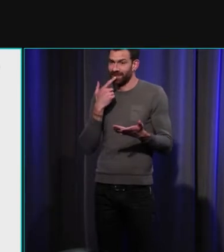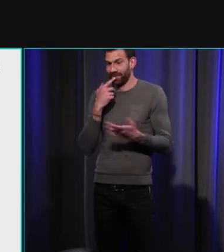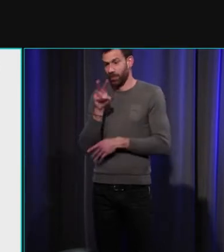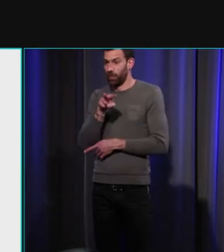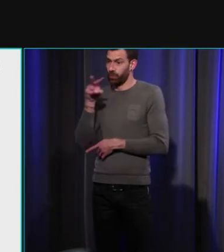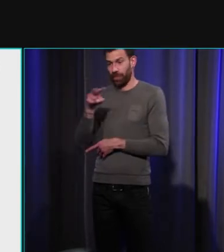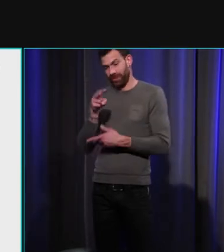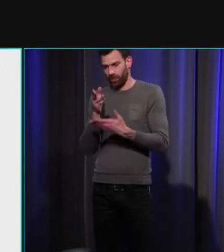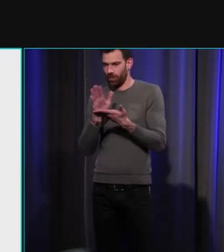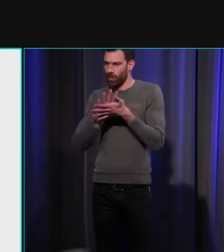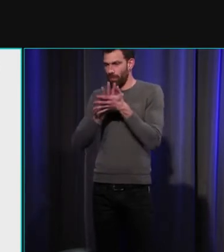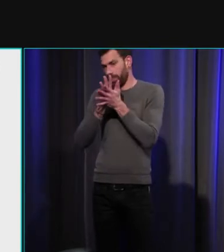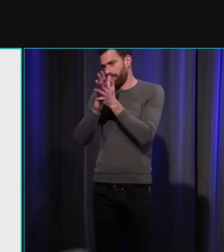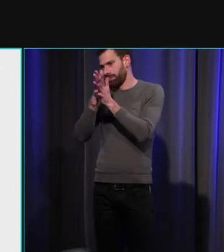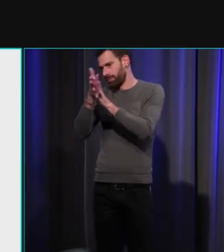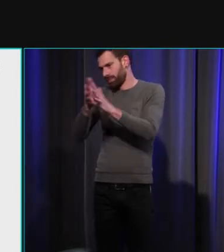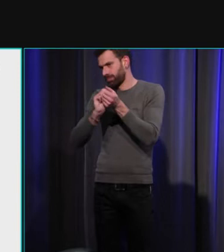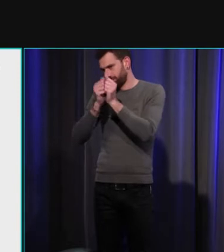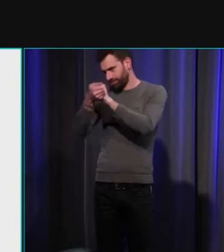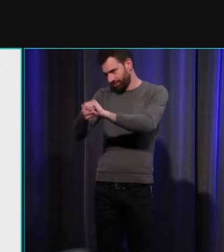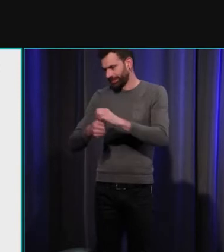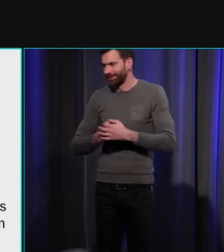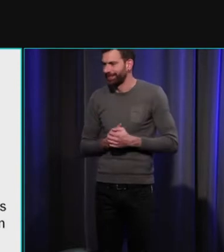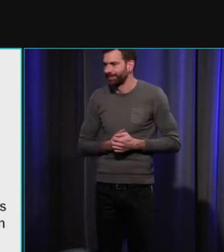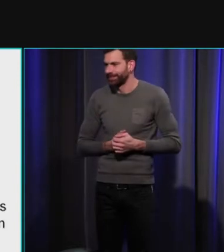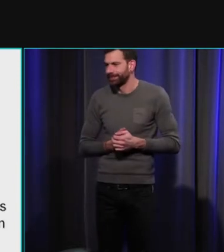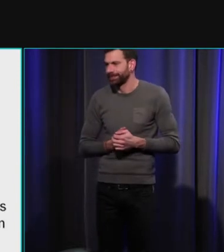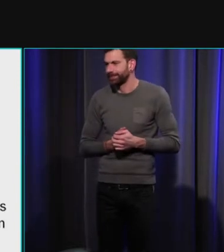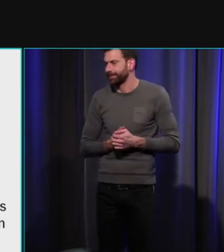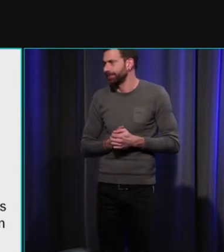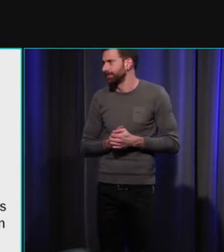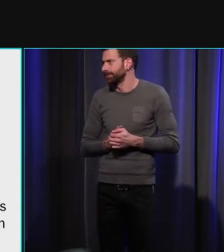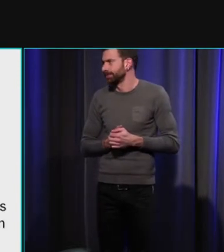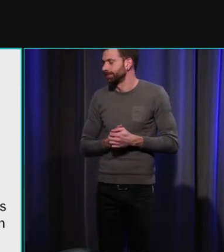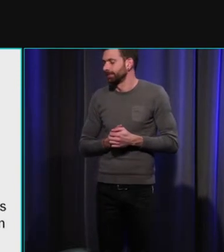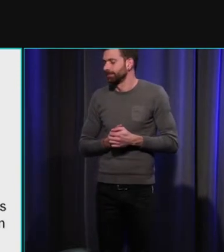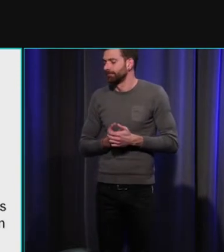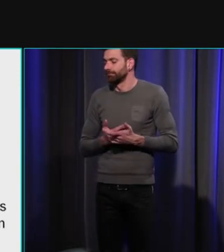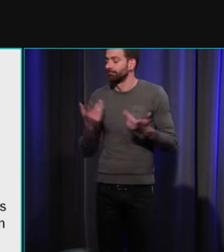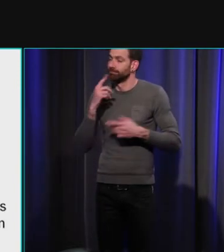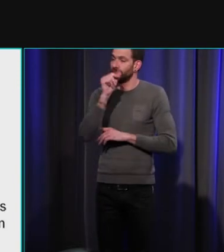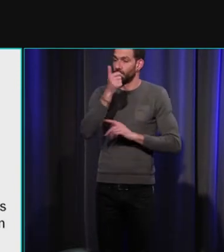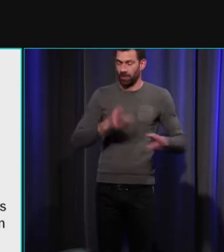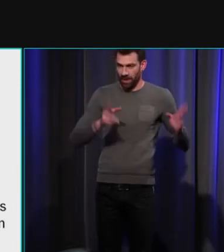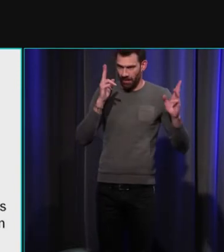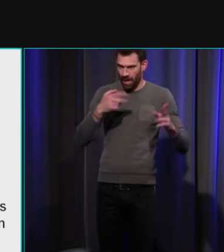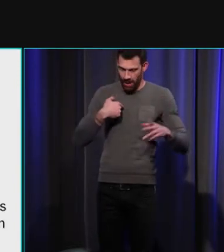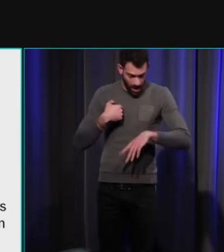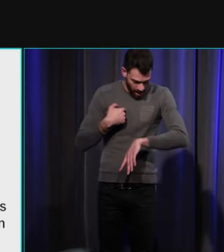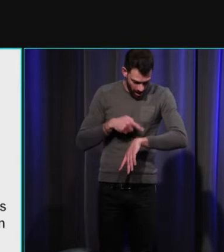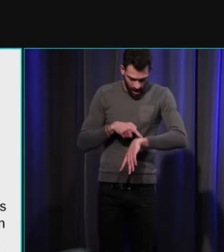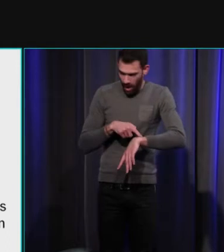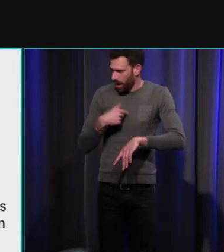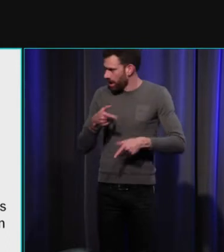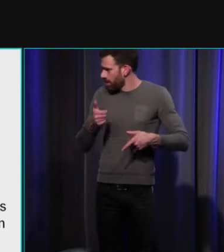vers ce qui est essentiel dans les évangiles alors pour conclure sur cette première partie oh là là je fais que la première